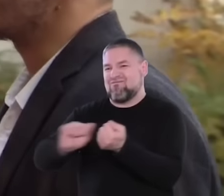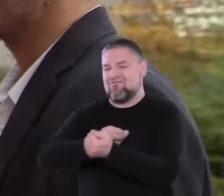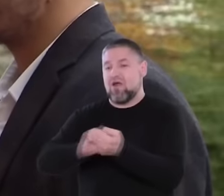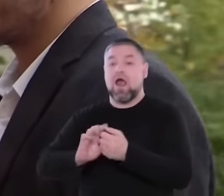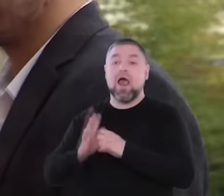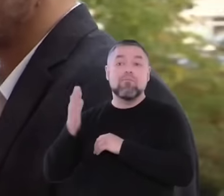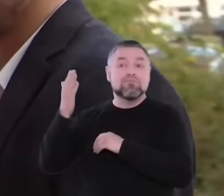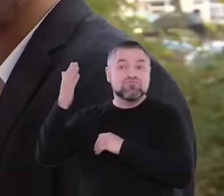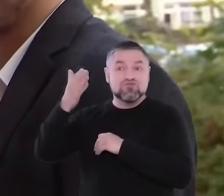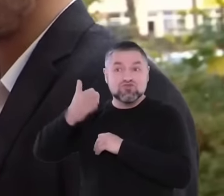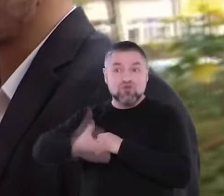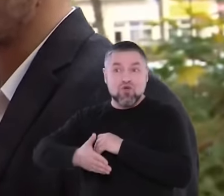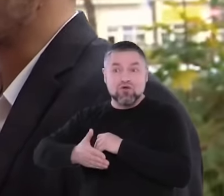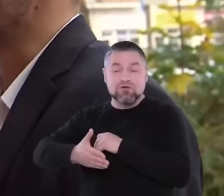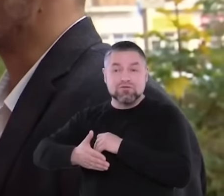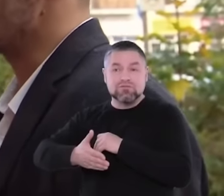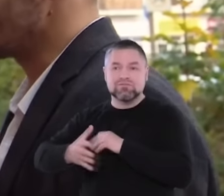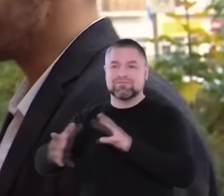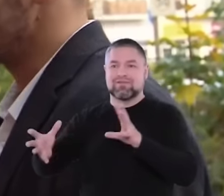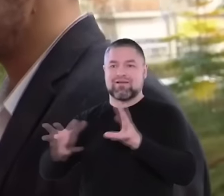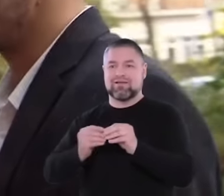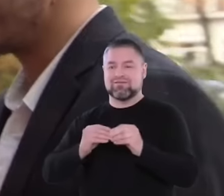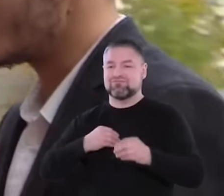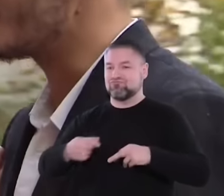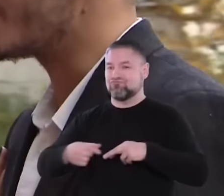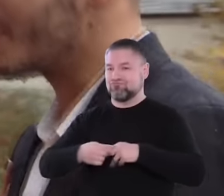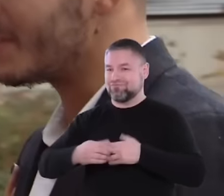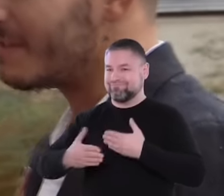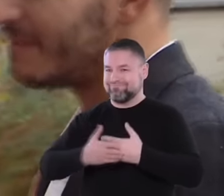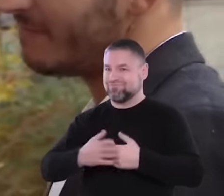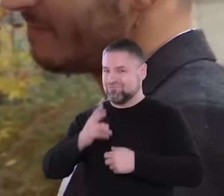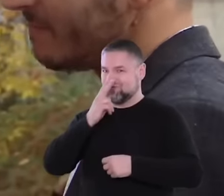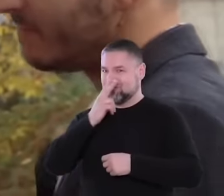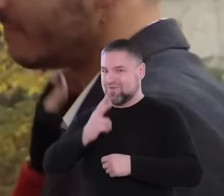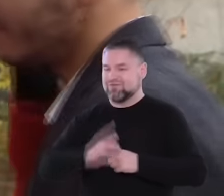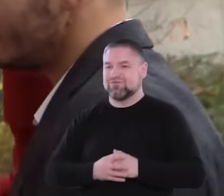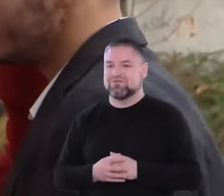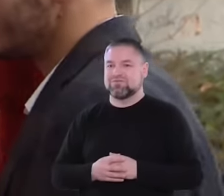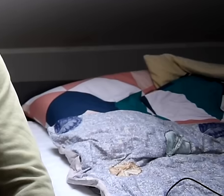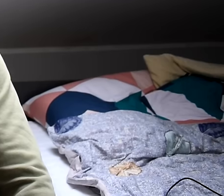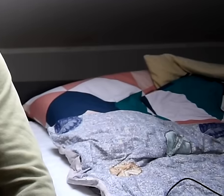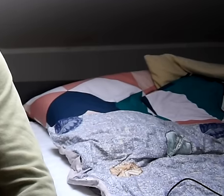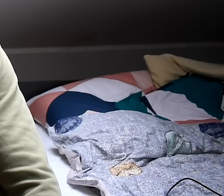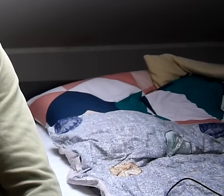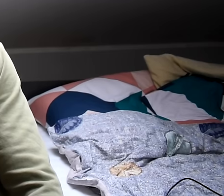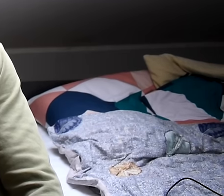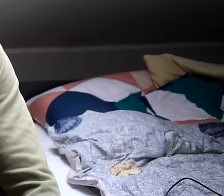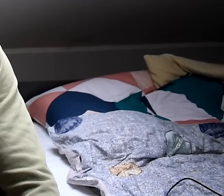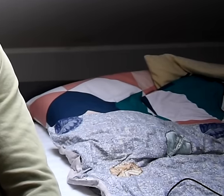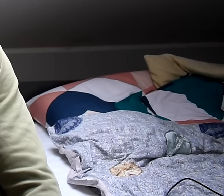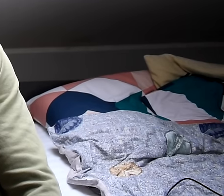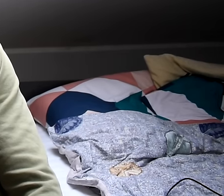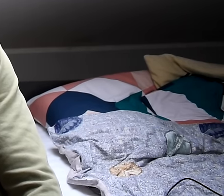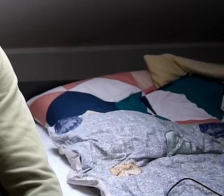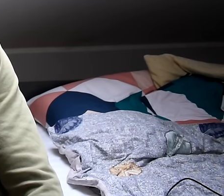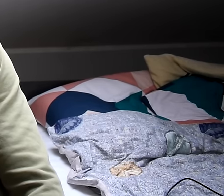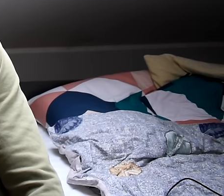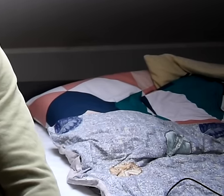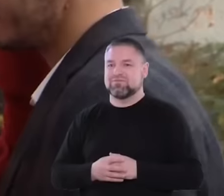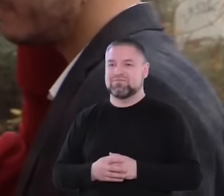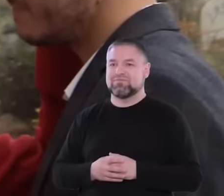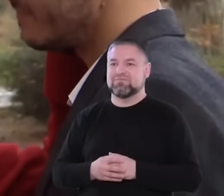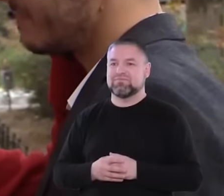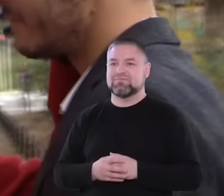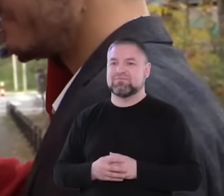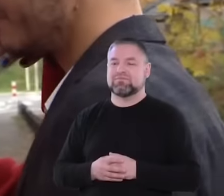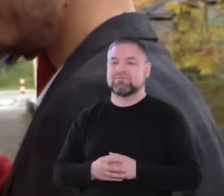A w przyszłości zostaniesz moją żoną. Zobaczysz. Coś dziwna piosenka w tle leci. Coś tu jest nie